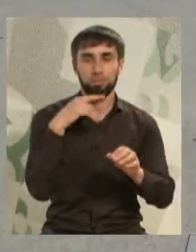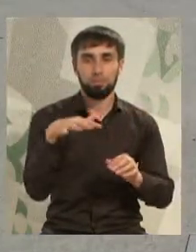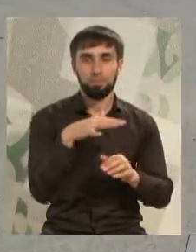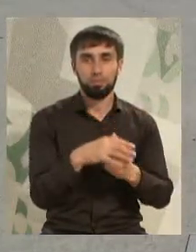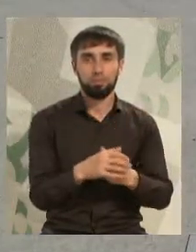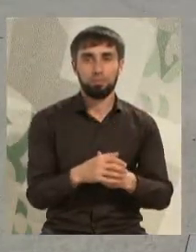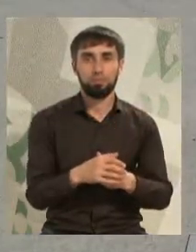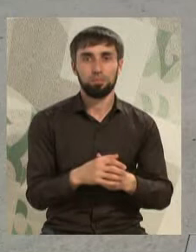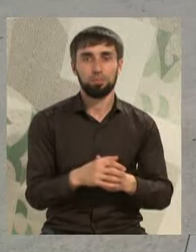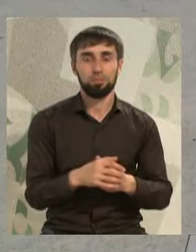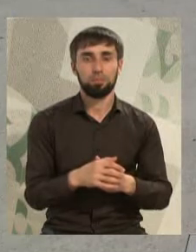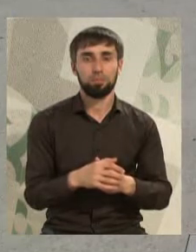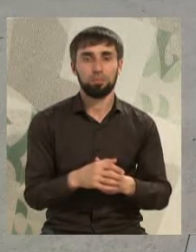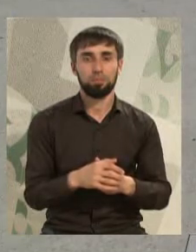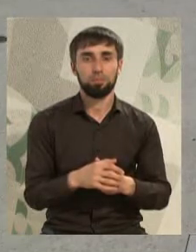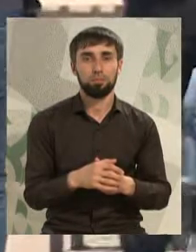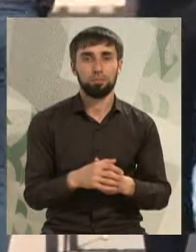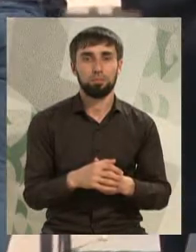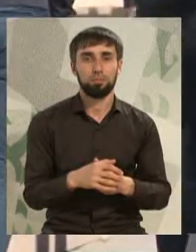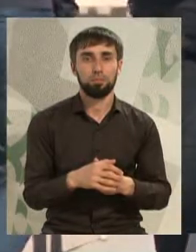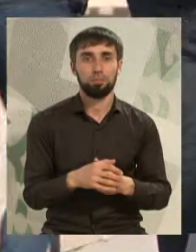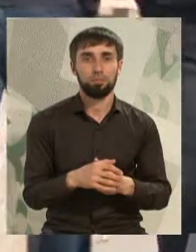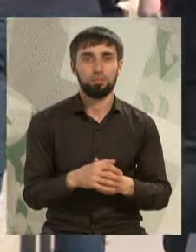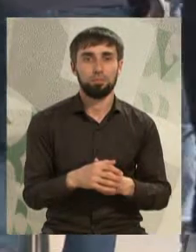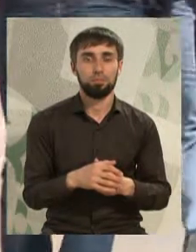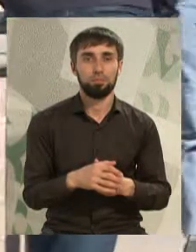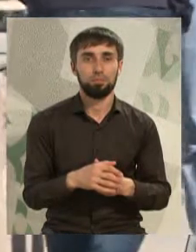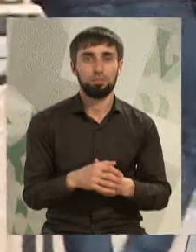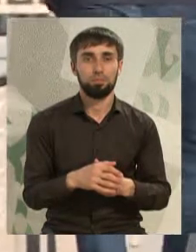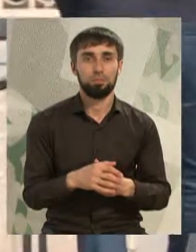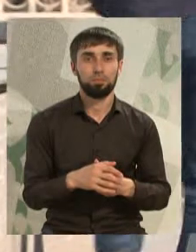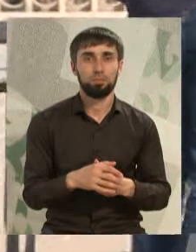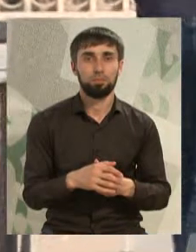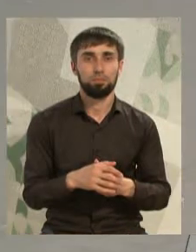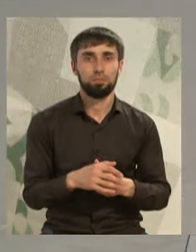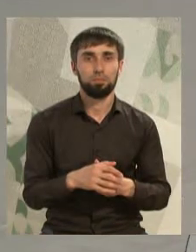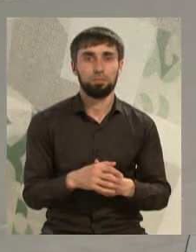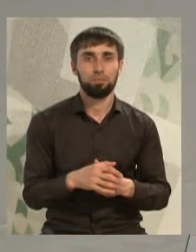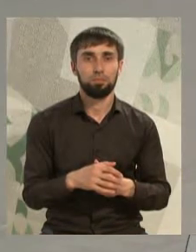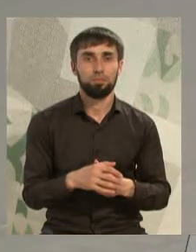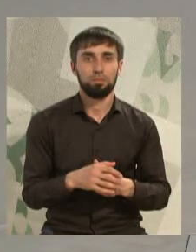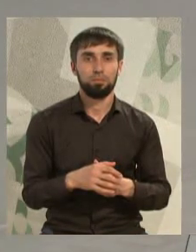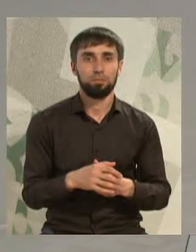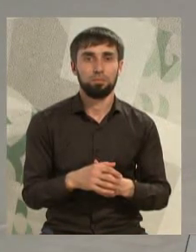будет середина недели, день сделают оплачиваемым выходным. Диана Дударова, Майербек Межоев, Новости 24.